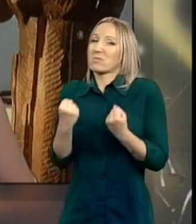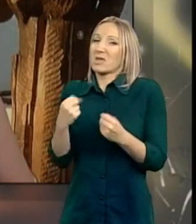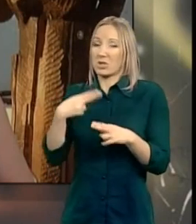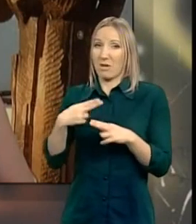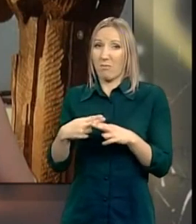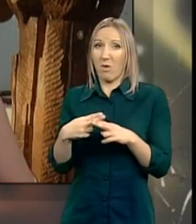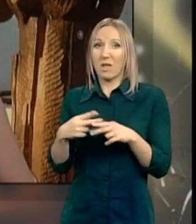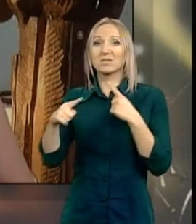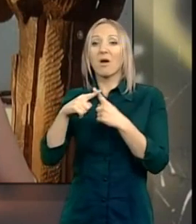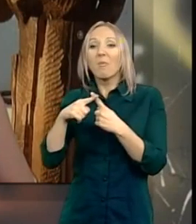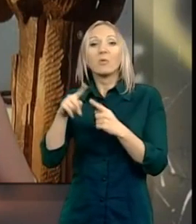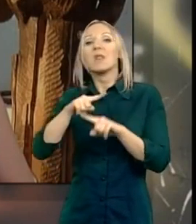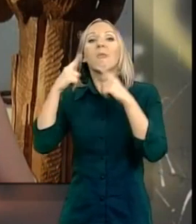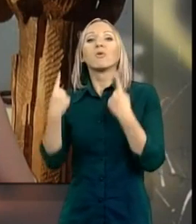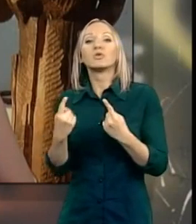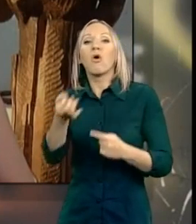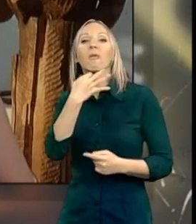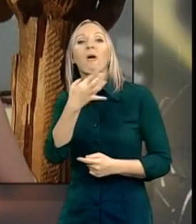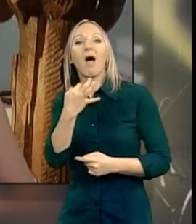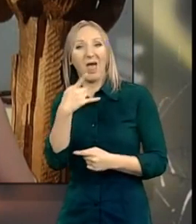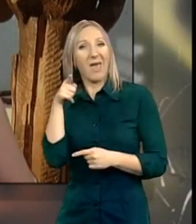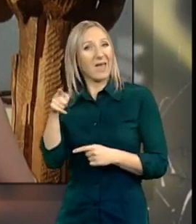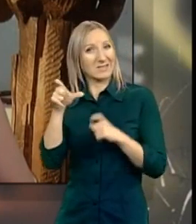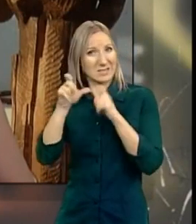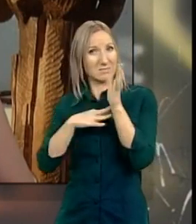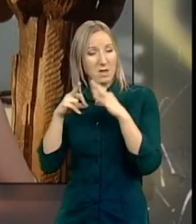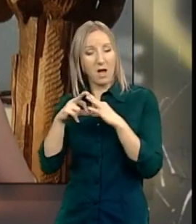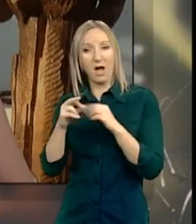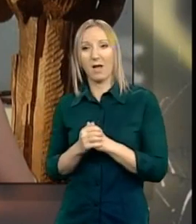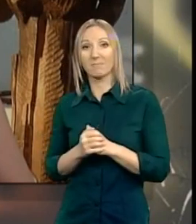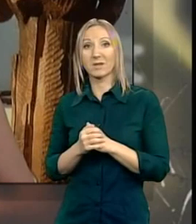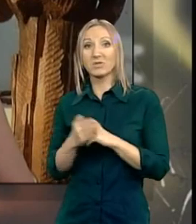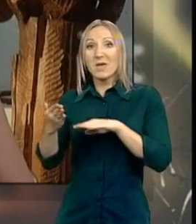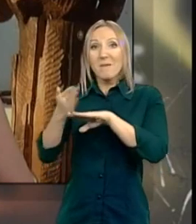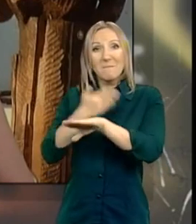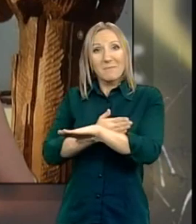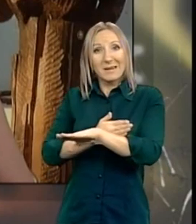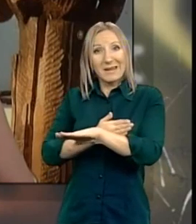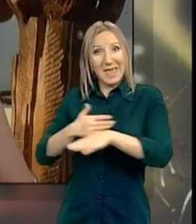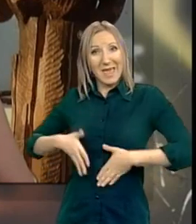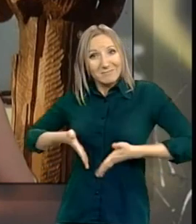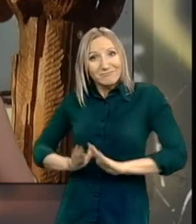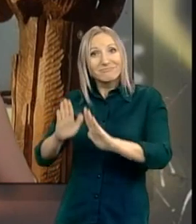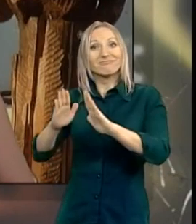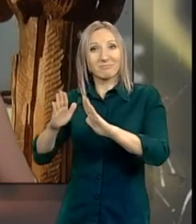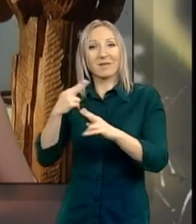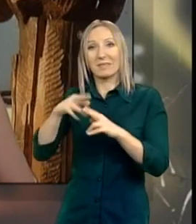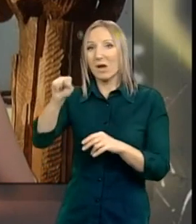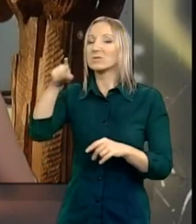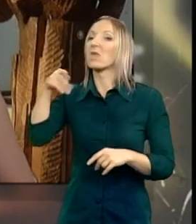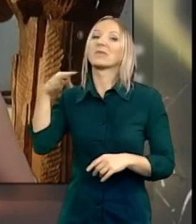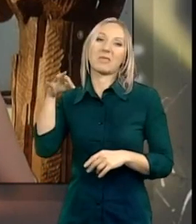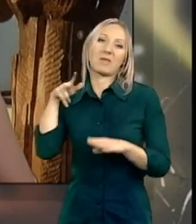zbog činjenice da još uvek ne postoji terapija ovog oboljenja, prenatalna dijagnostika je jedina prevencija. Ali da bi se